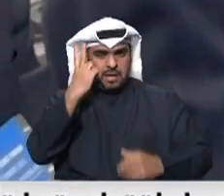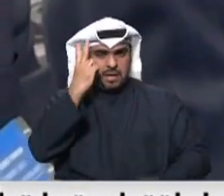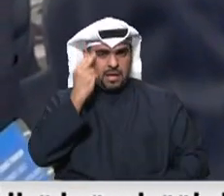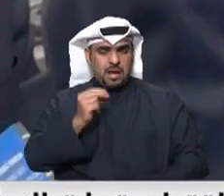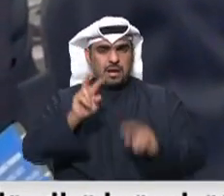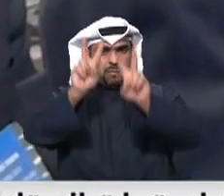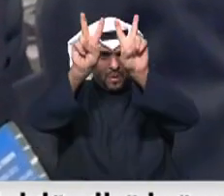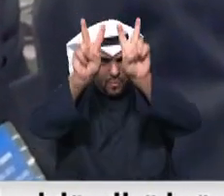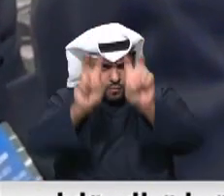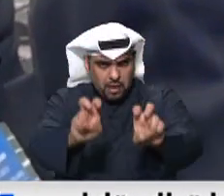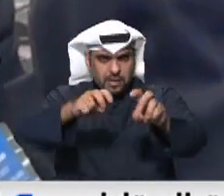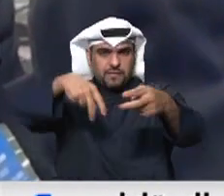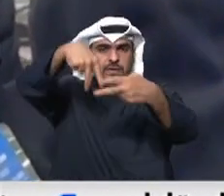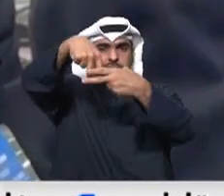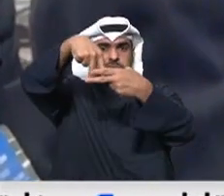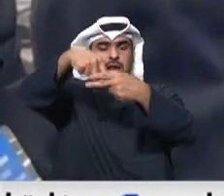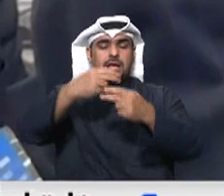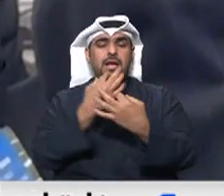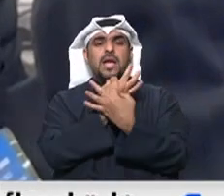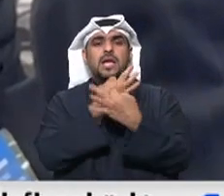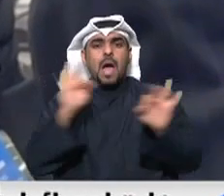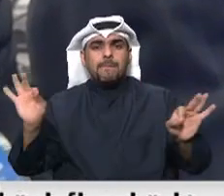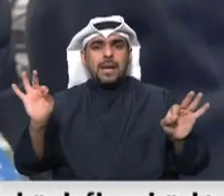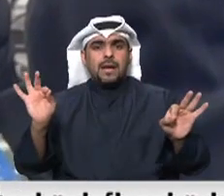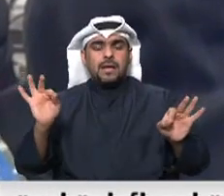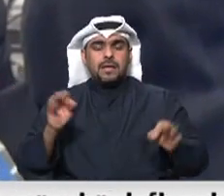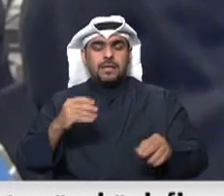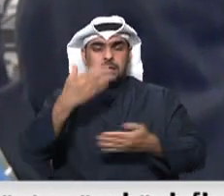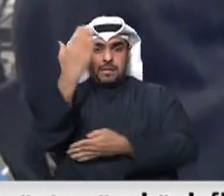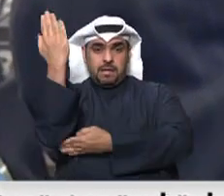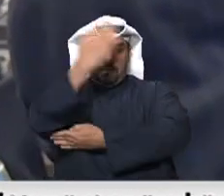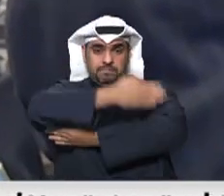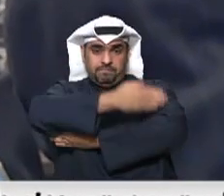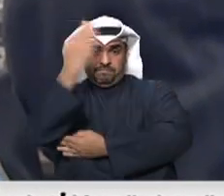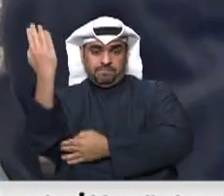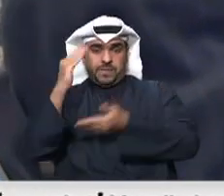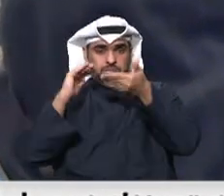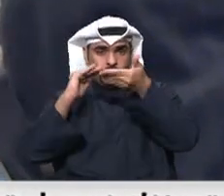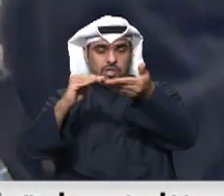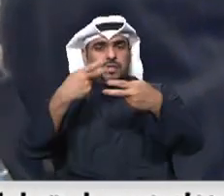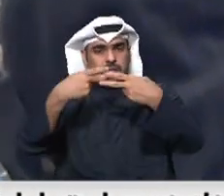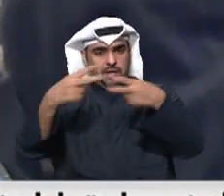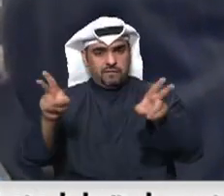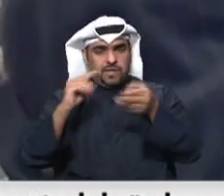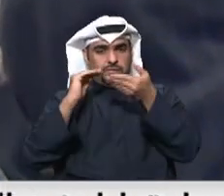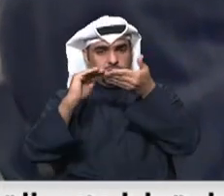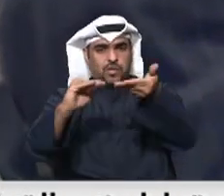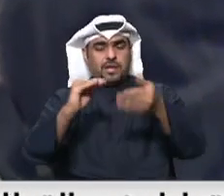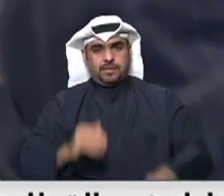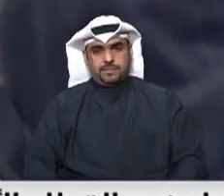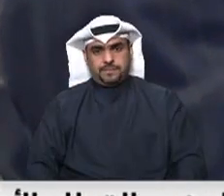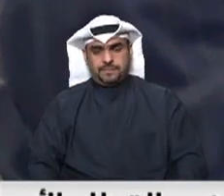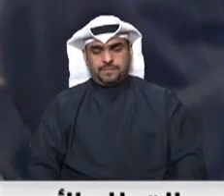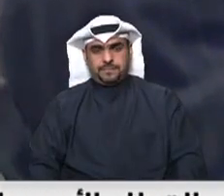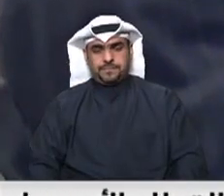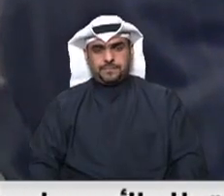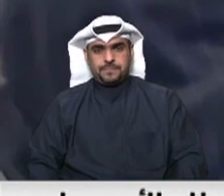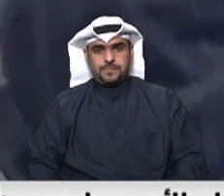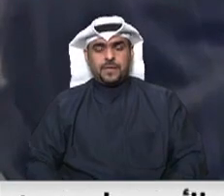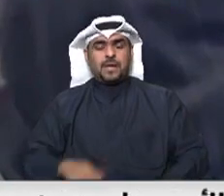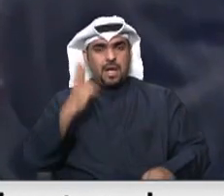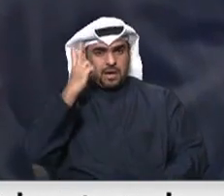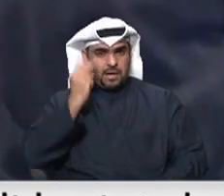إطلاق النار بشكل كامل وفتح المعابر لإيصال المساعدات الإنسانية دون شروط والعمل